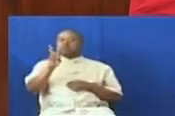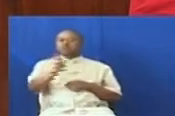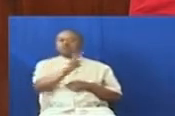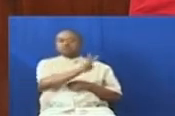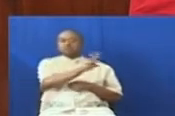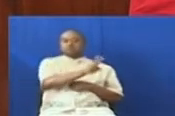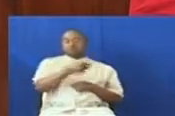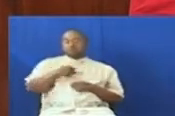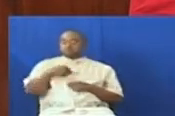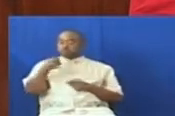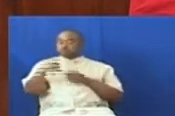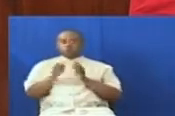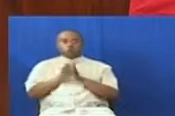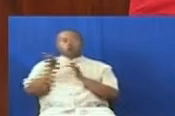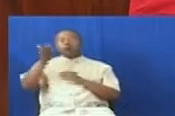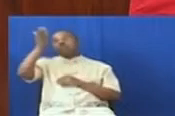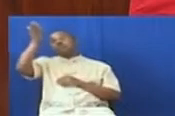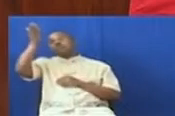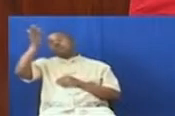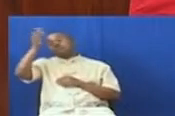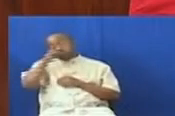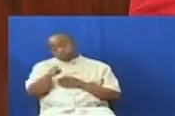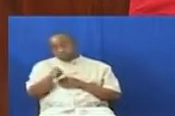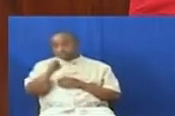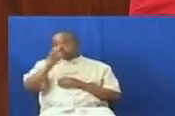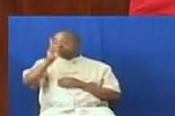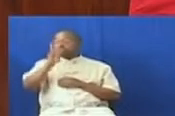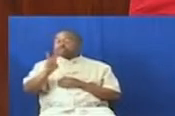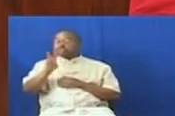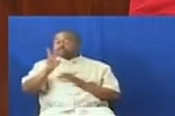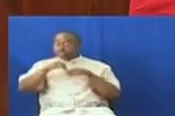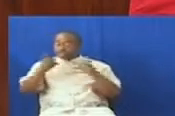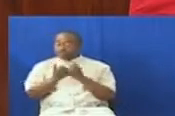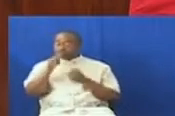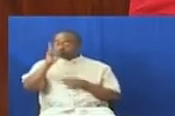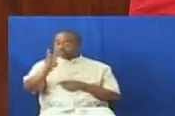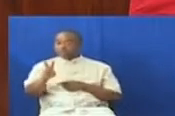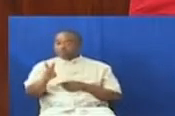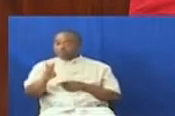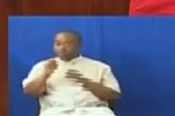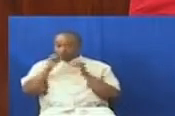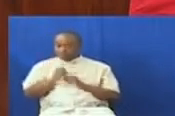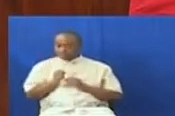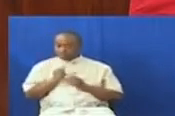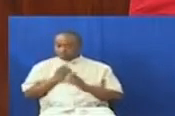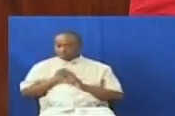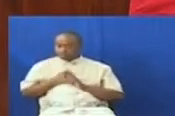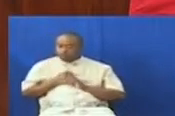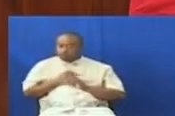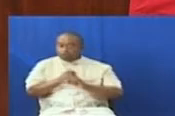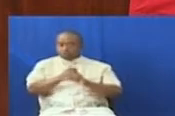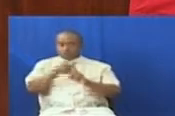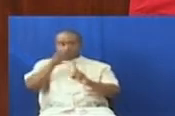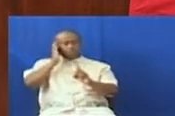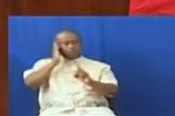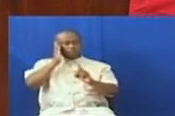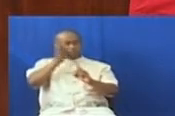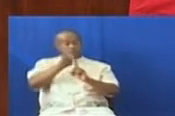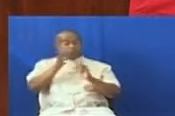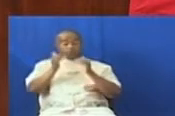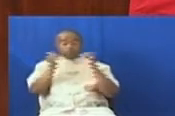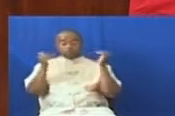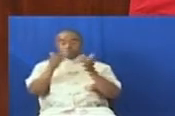nazidi kumuomba Mungu chama hiki chenye dhamira ya dhati kiweze kutufikisha katika malengo ya demokrasia na haki. Mheshimiwa Naibu